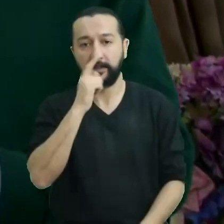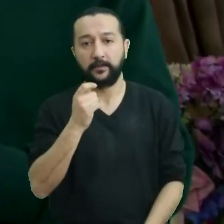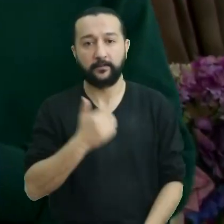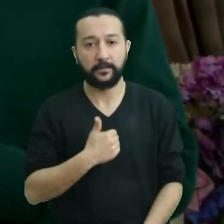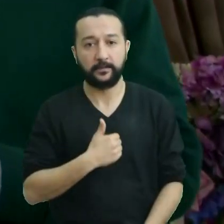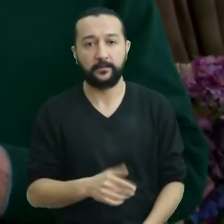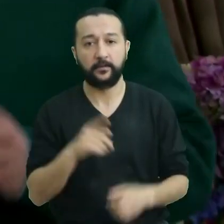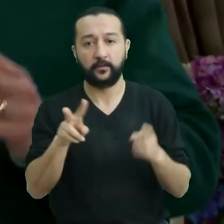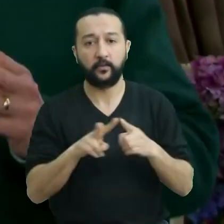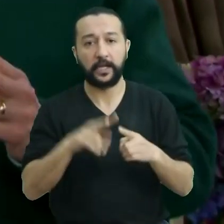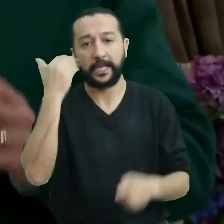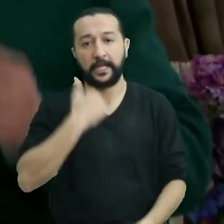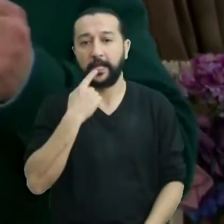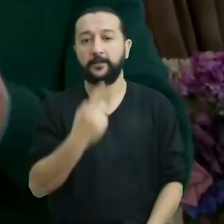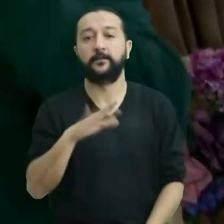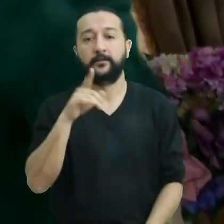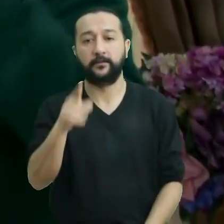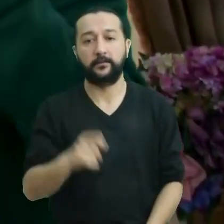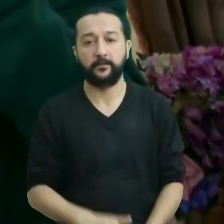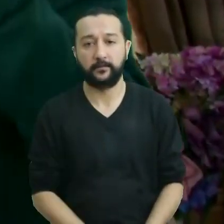ben? Nurhan yalan söyleyemez ki.